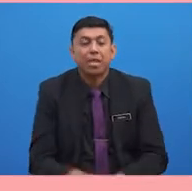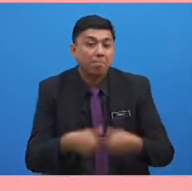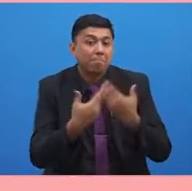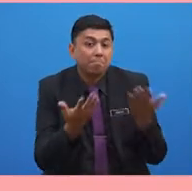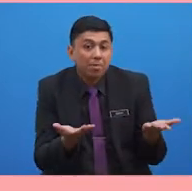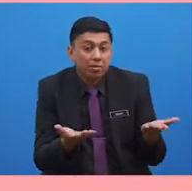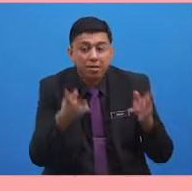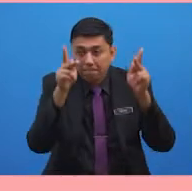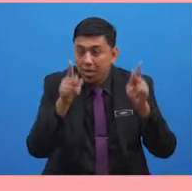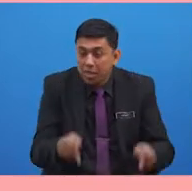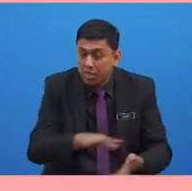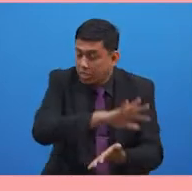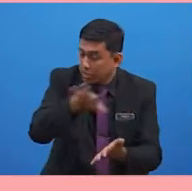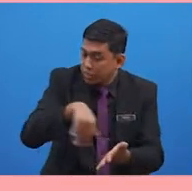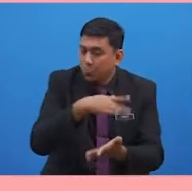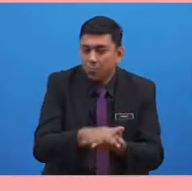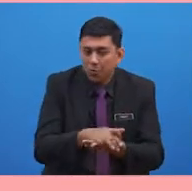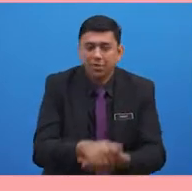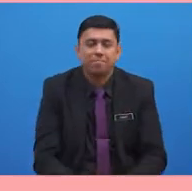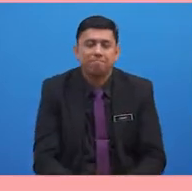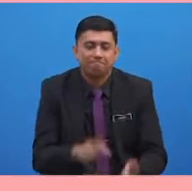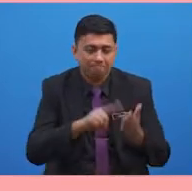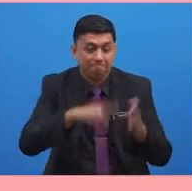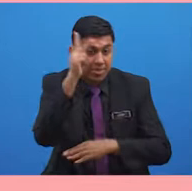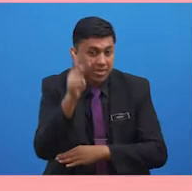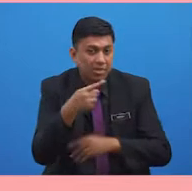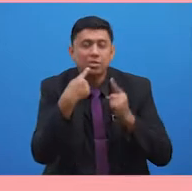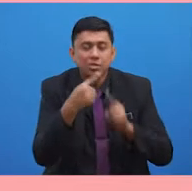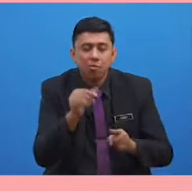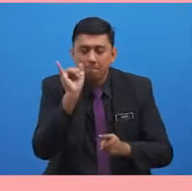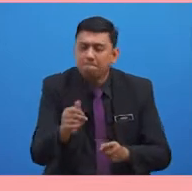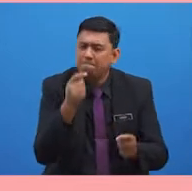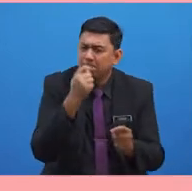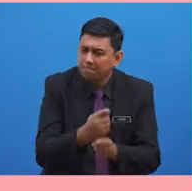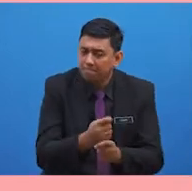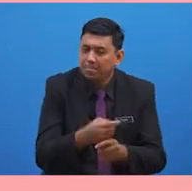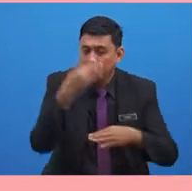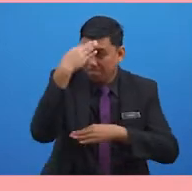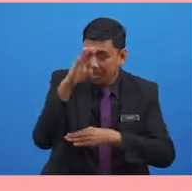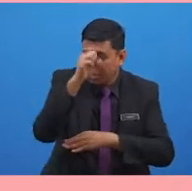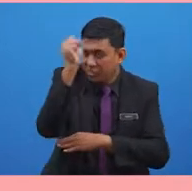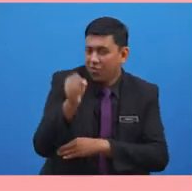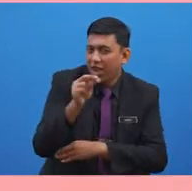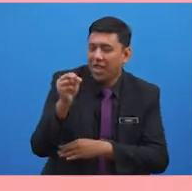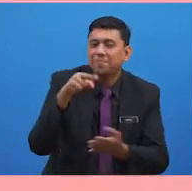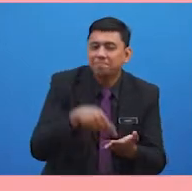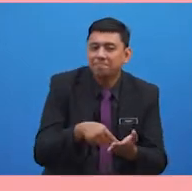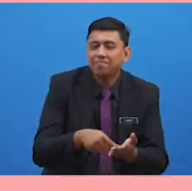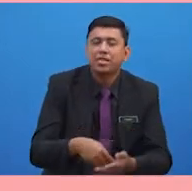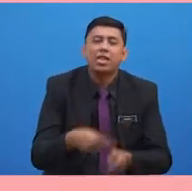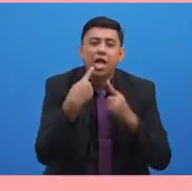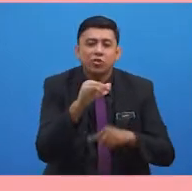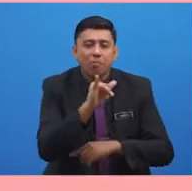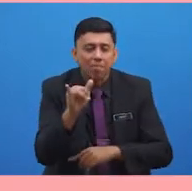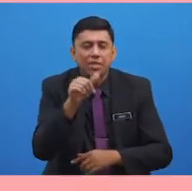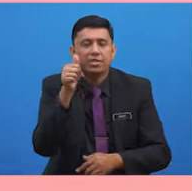Bagaimana para pelajar sekalian? Apakah jawapan yang tepat bagi soalan ini?